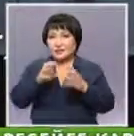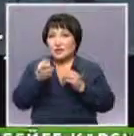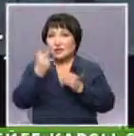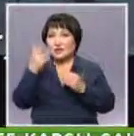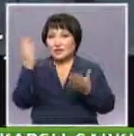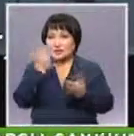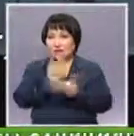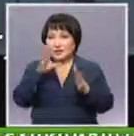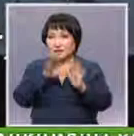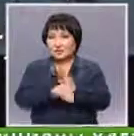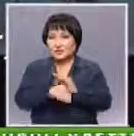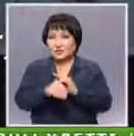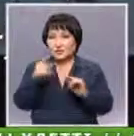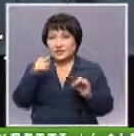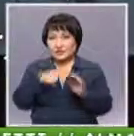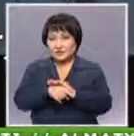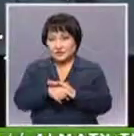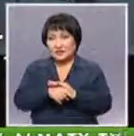кірді.